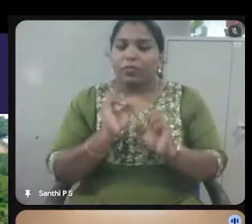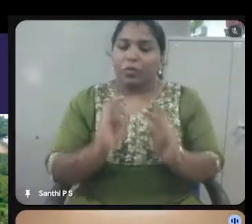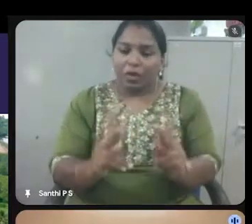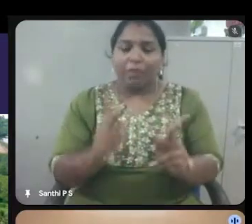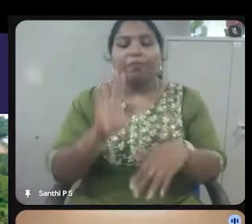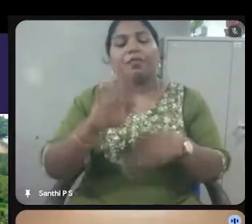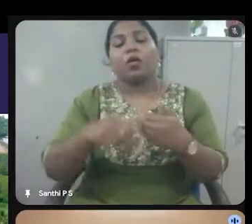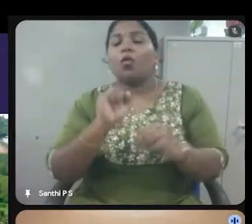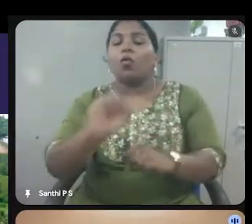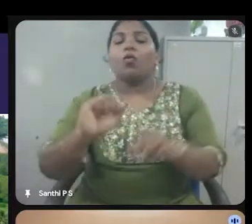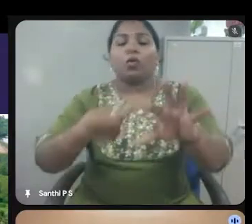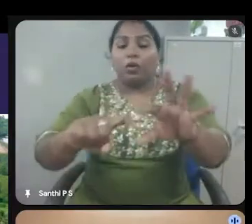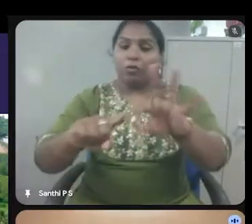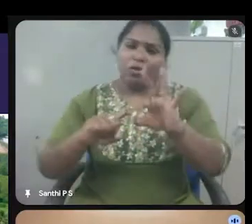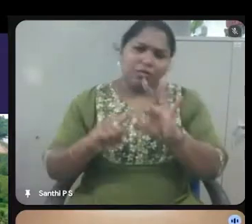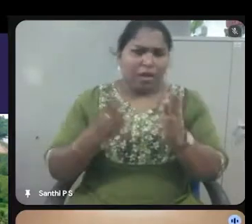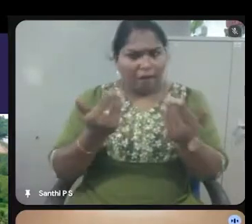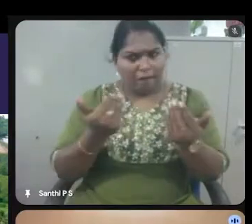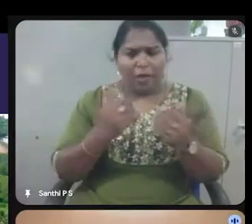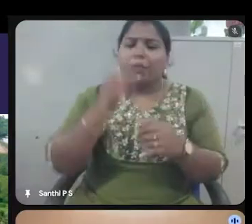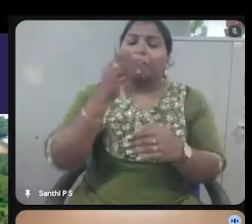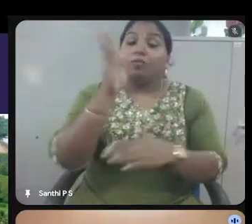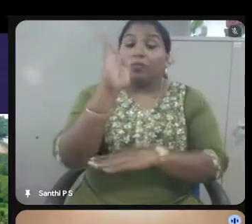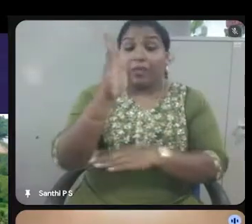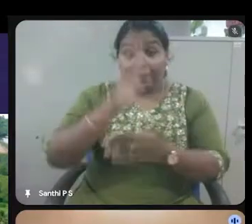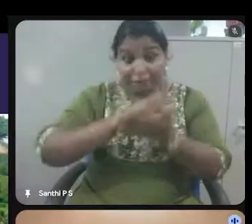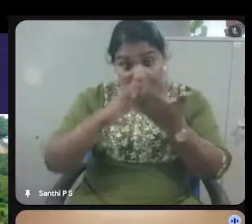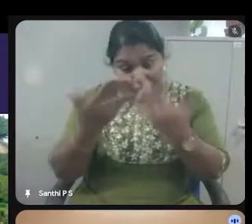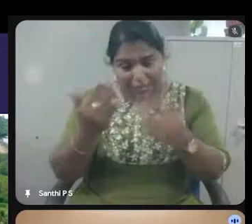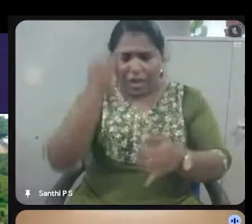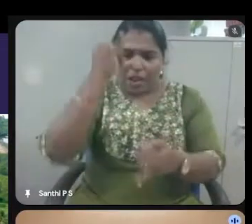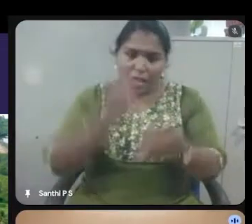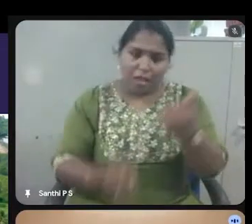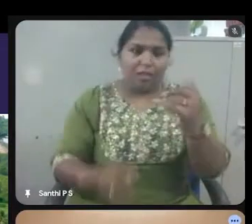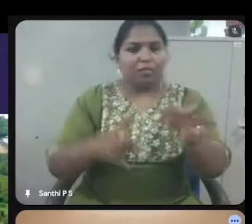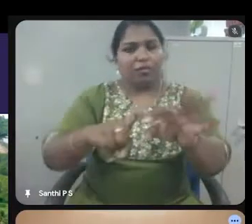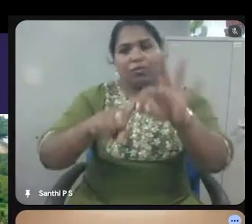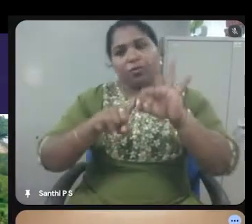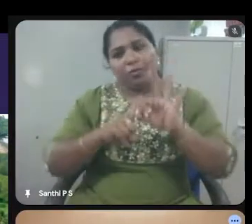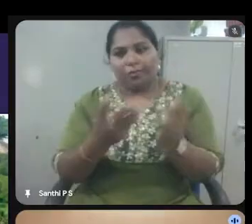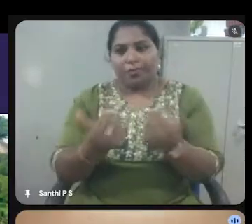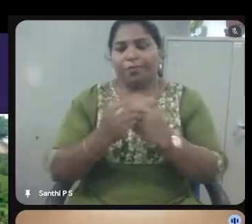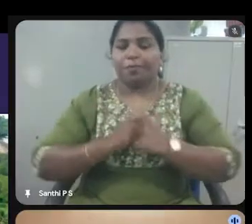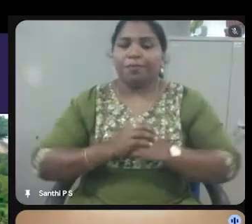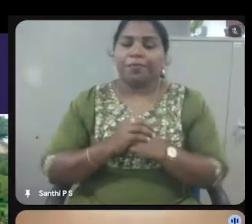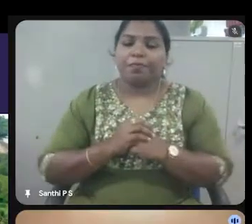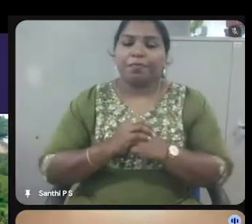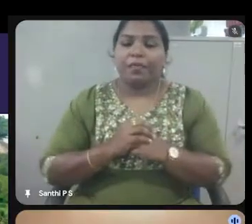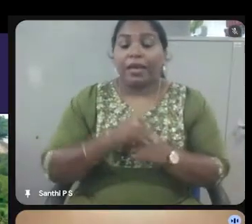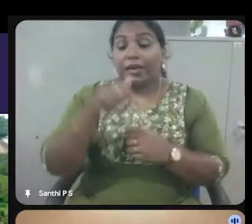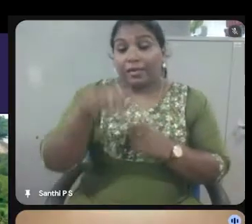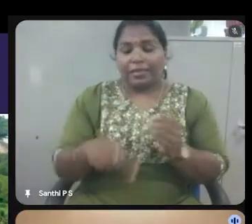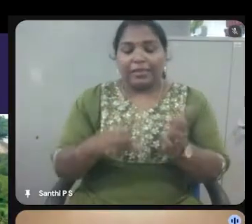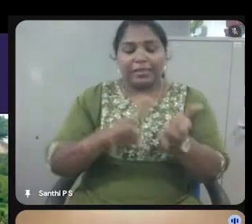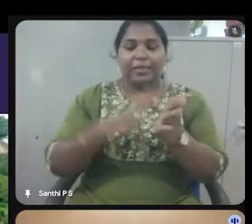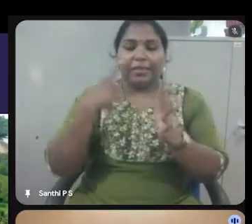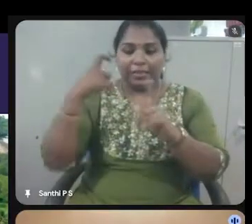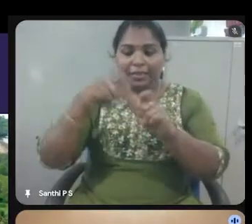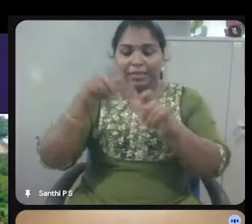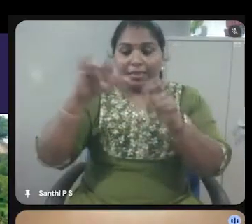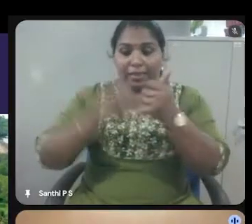ചോദ്യങ്ങളും സംശയങ്ങളും ചോദിക്കാവുന്നതാണ്. പ്രസന്റേഷന് ശേഷം അതിനുള്ള അവസരം നൽകുന്നതാണ്. ഇന്നത്തെ നിഡാസിന്റെ സൈൻ